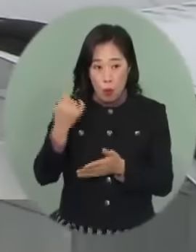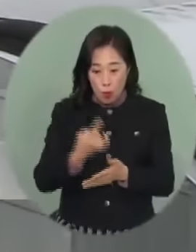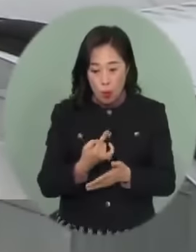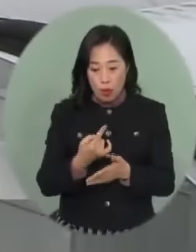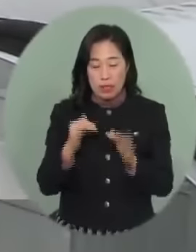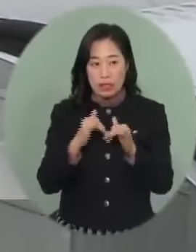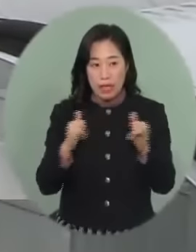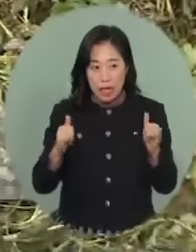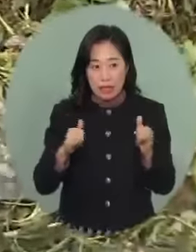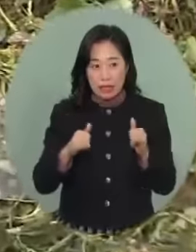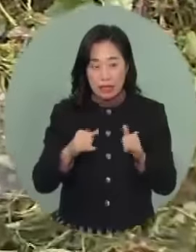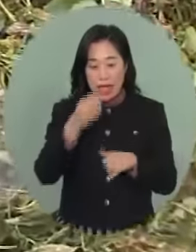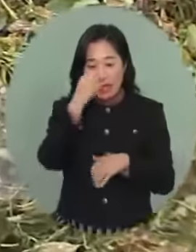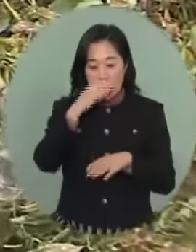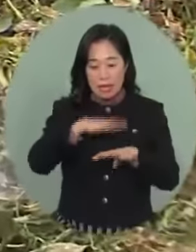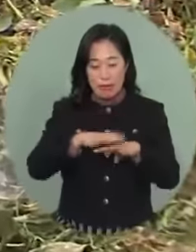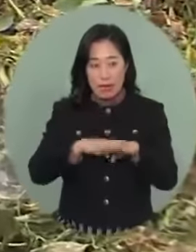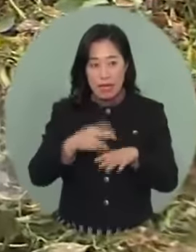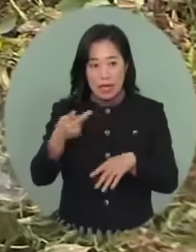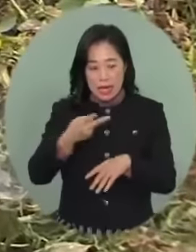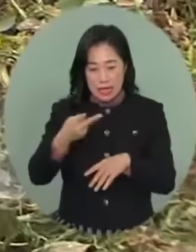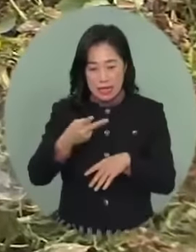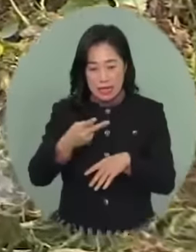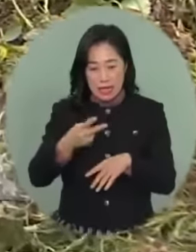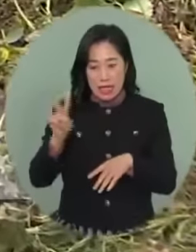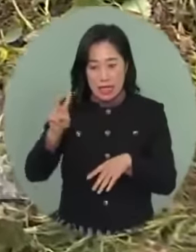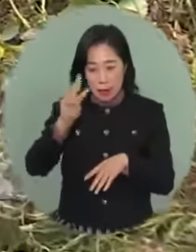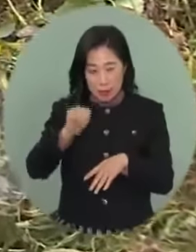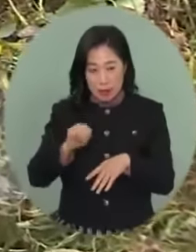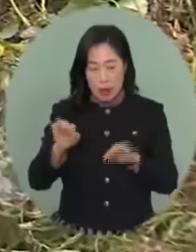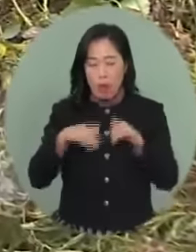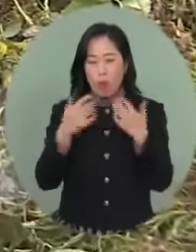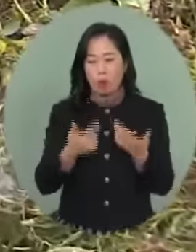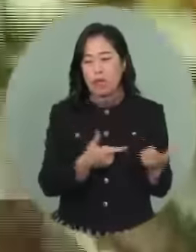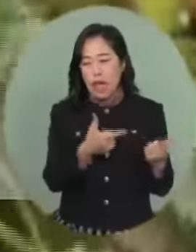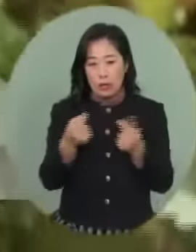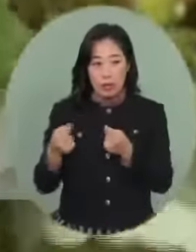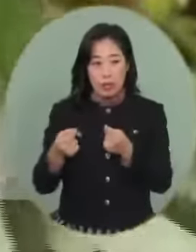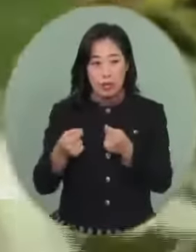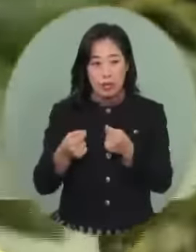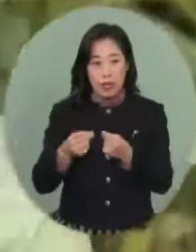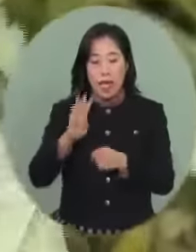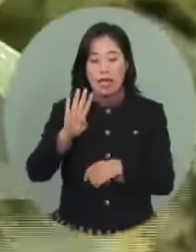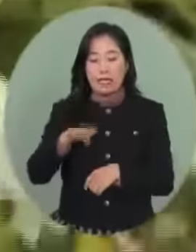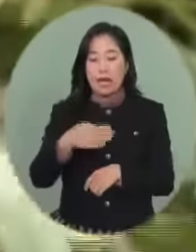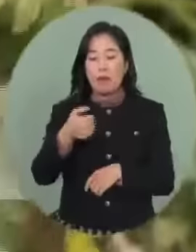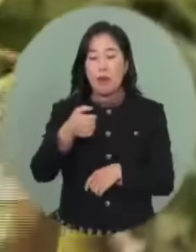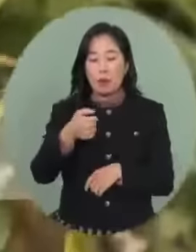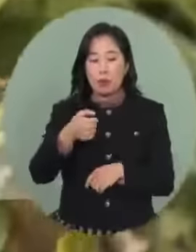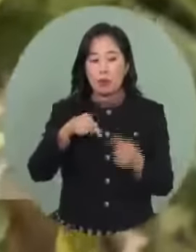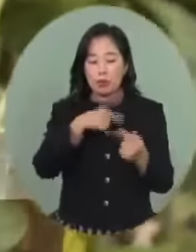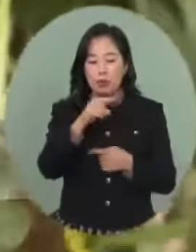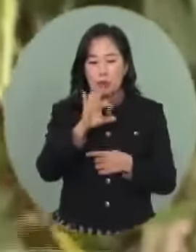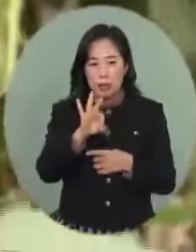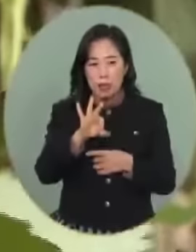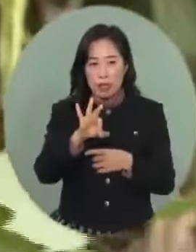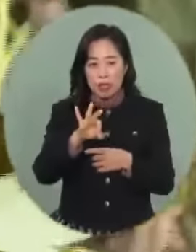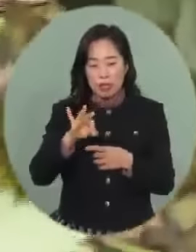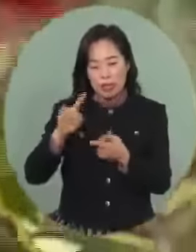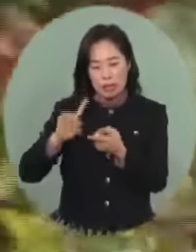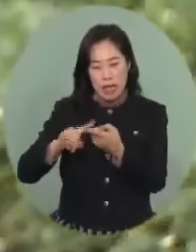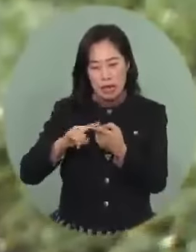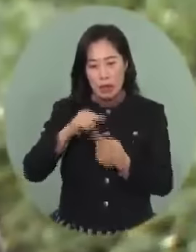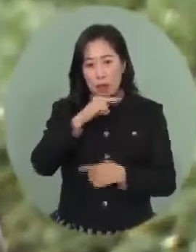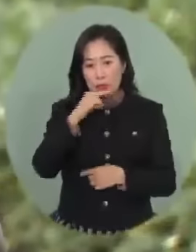씨는 딸기밭 2,000제곱미터 전부 잃었다며 지난달 운영비 450만 원이 그대로 빚으로 남게 됐다고